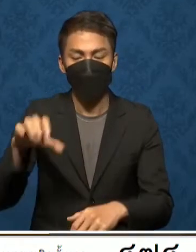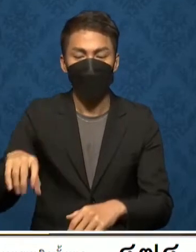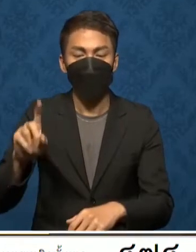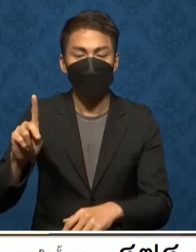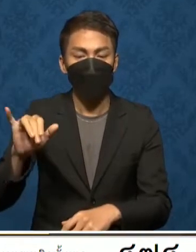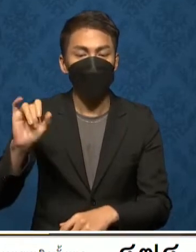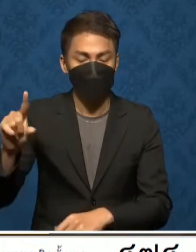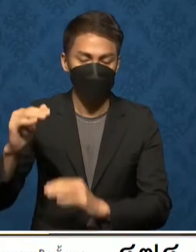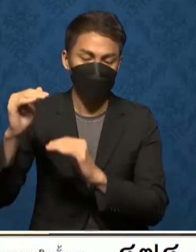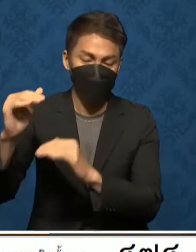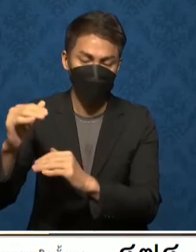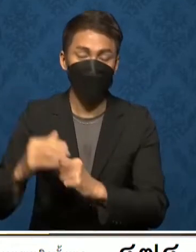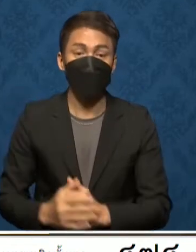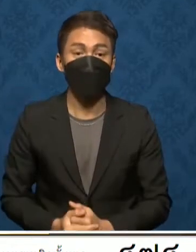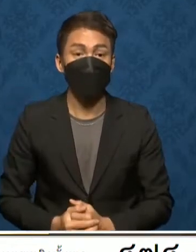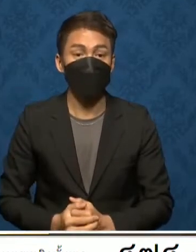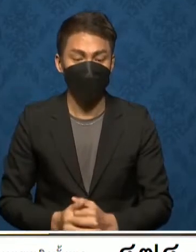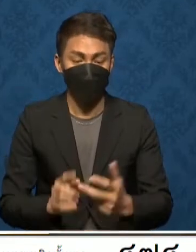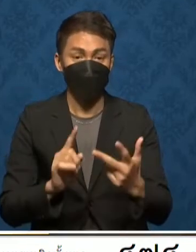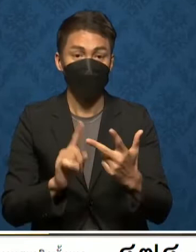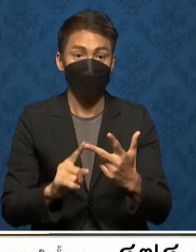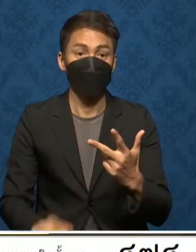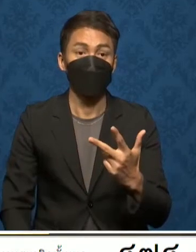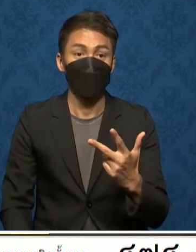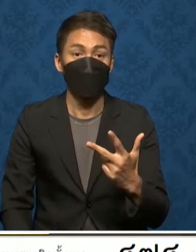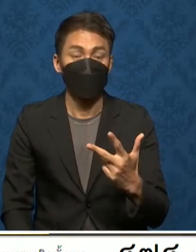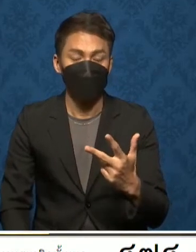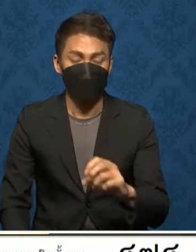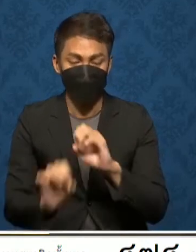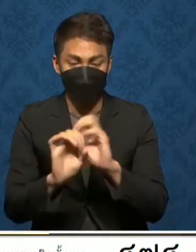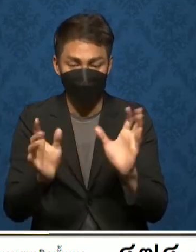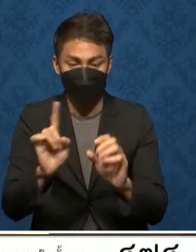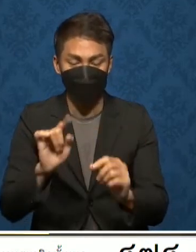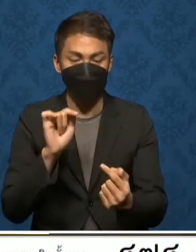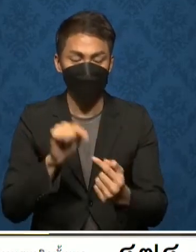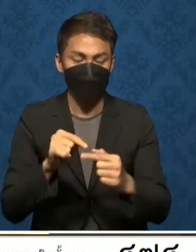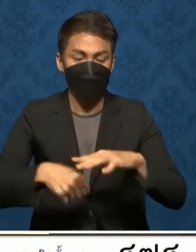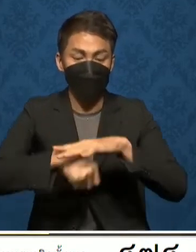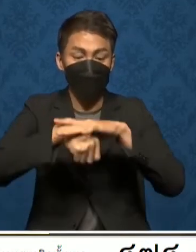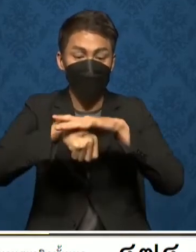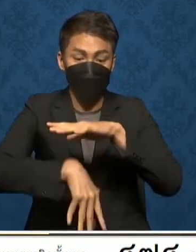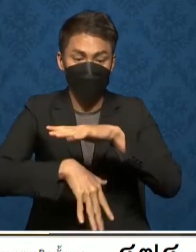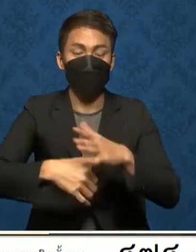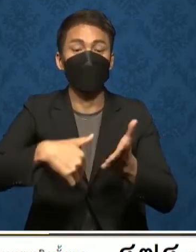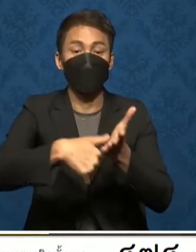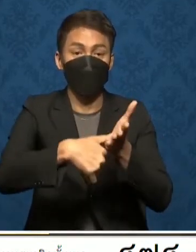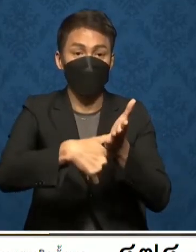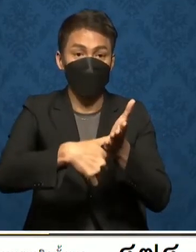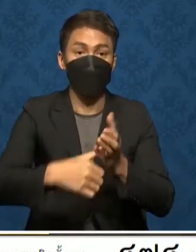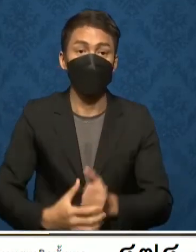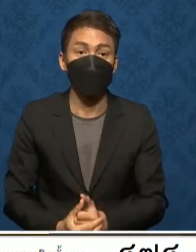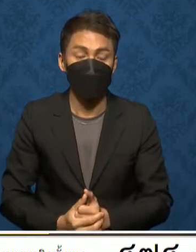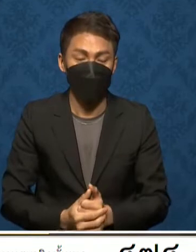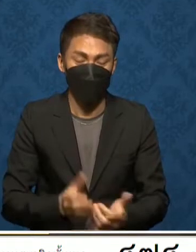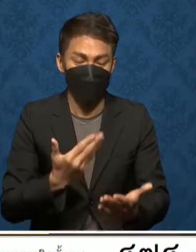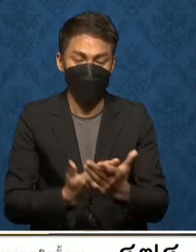นะครับซึ่งเป็นจุดเด่นของร่างพรบฉบับนี้ก็คือนะครับอนุญาตให้ปรับโครงสร้างหนี้นะครับไม่ว่าจะเป็นเบี้ย